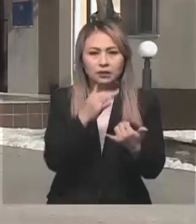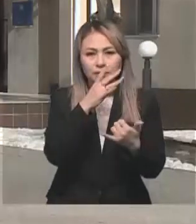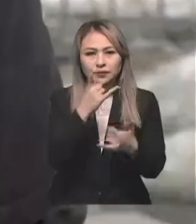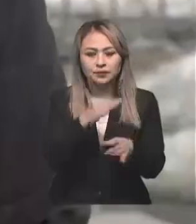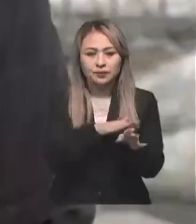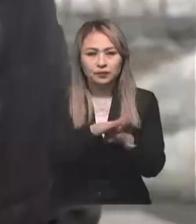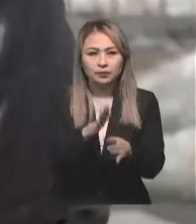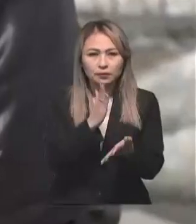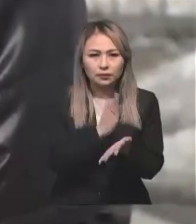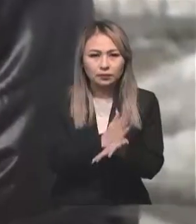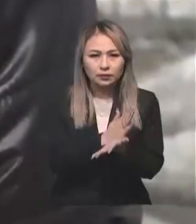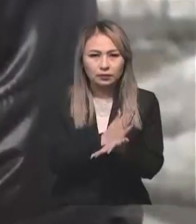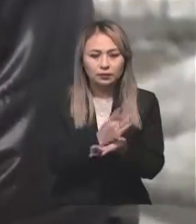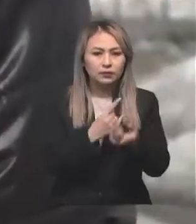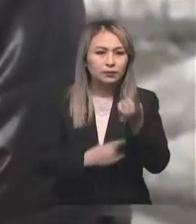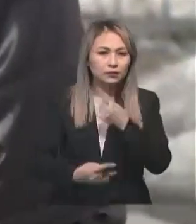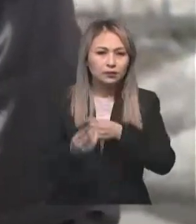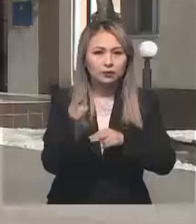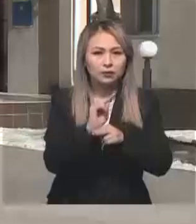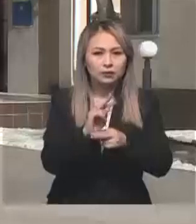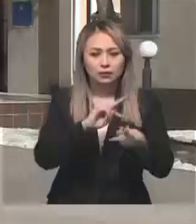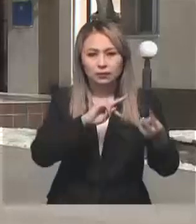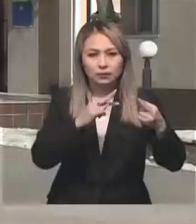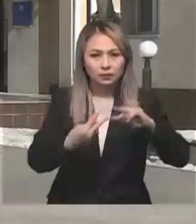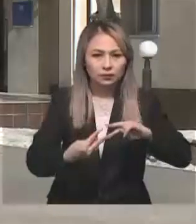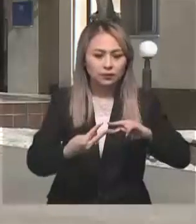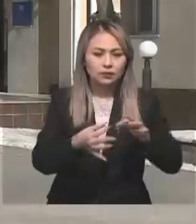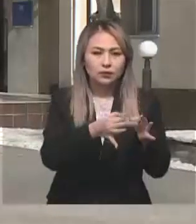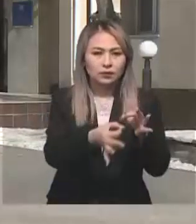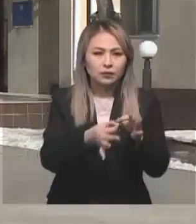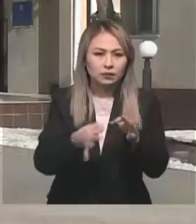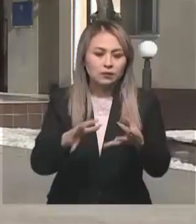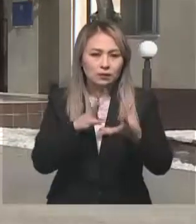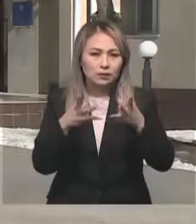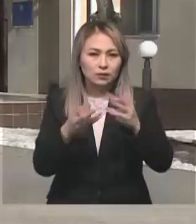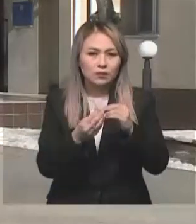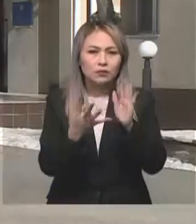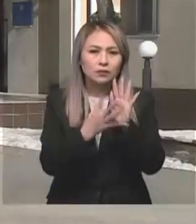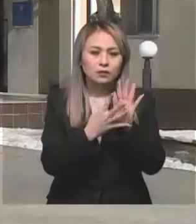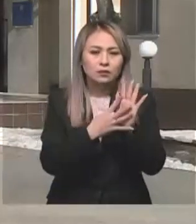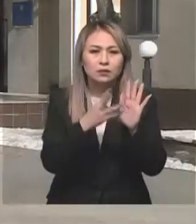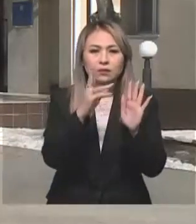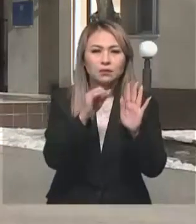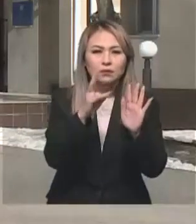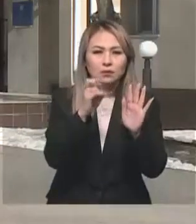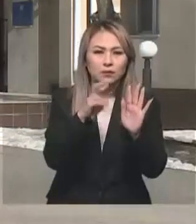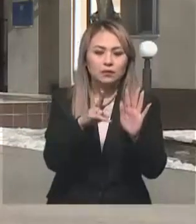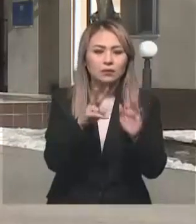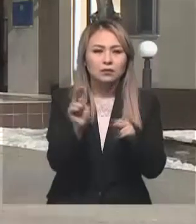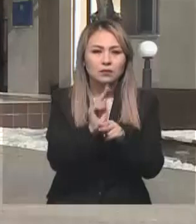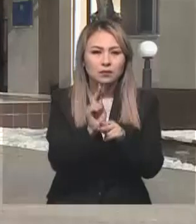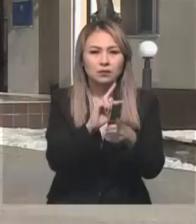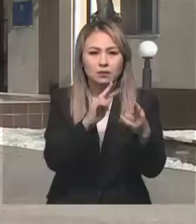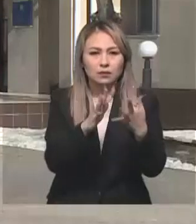жасалып жатыр, біреуінікі қайтадан түзетуге енгізіліп жатыр. Сонда аудан бойынша жалпы барлық 9 каналды да жөндеп, яғни ауыл